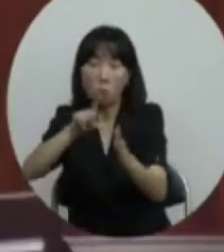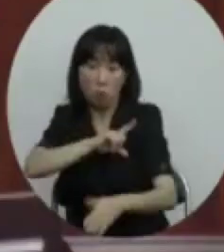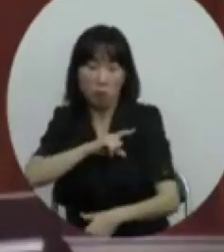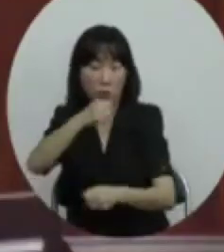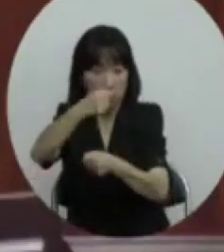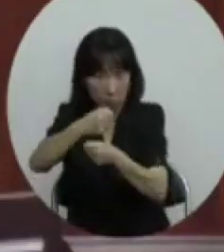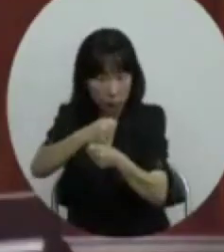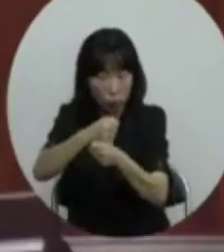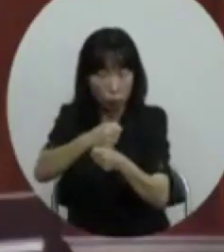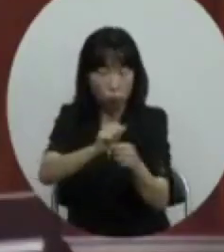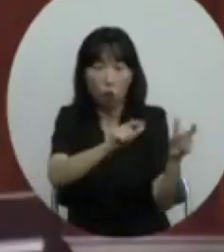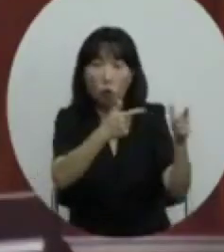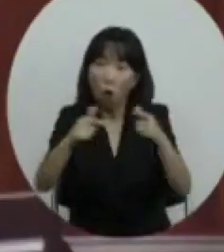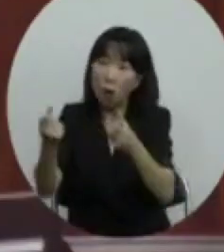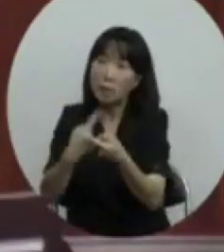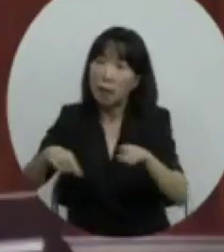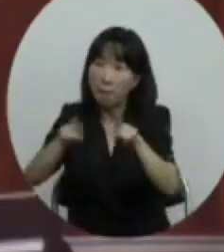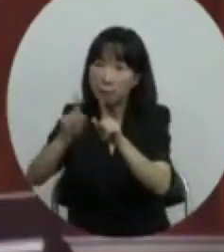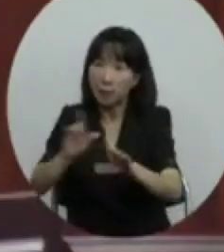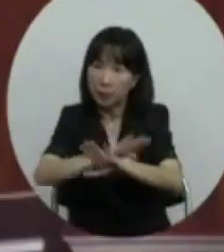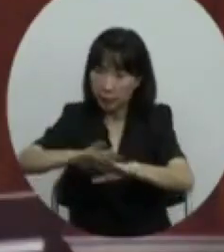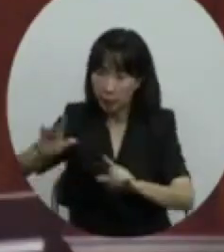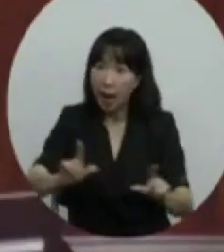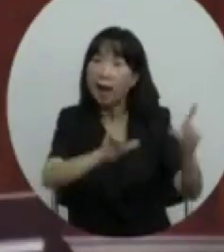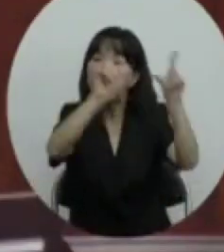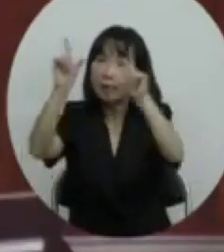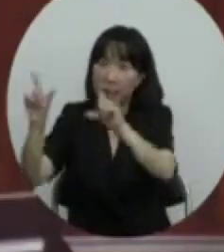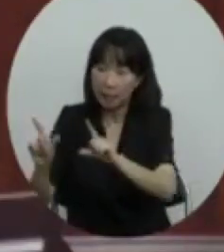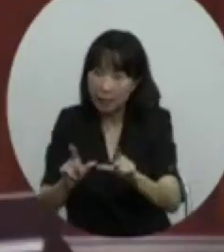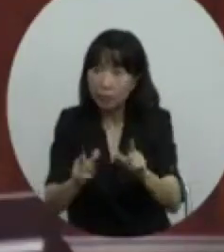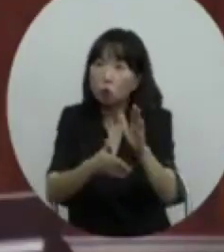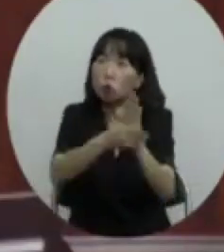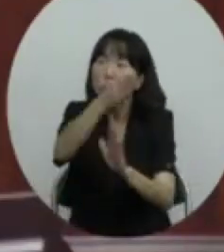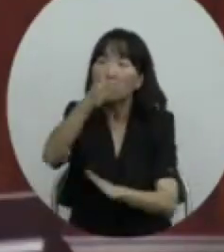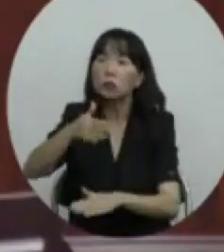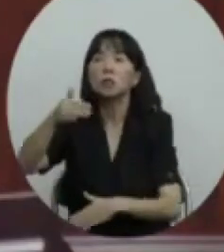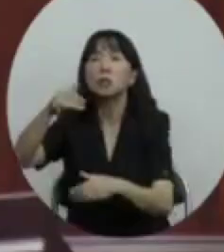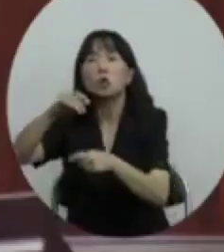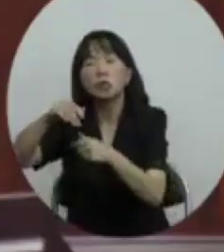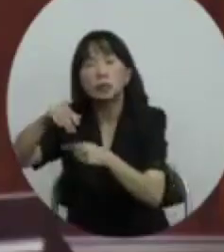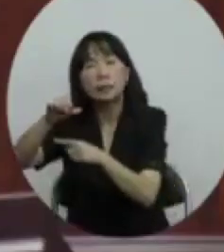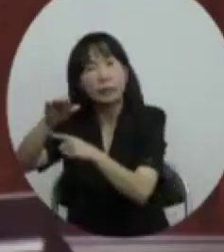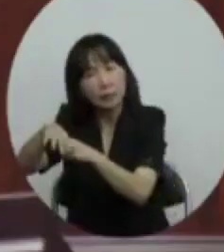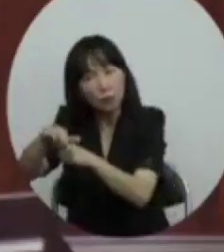통해 함께 잘 사는 도농 복합 도시를 만들어 가겠습니다.